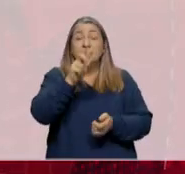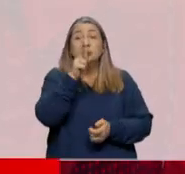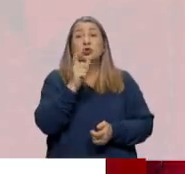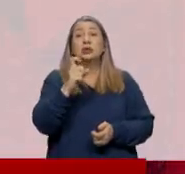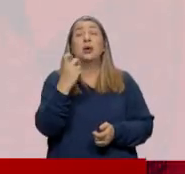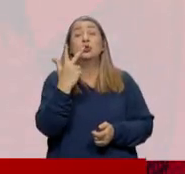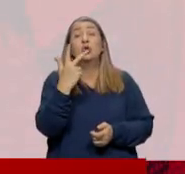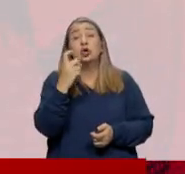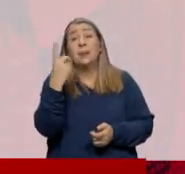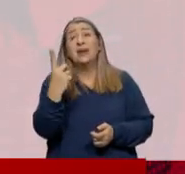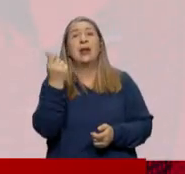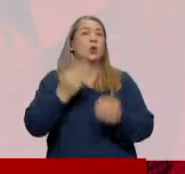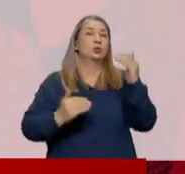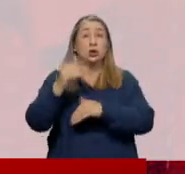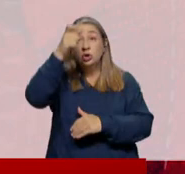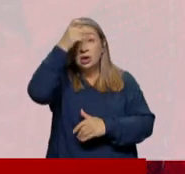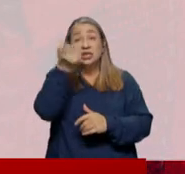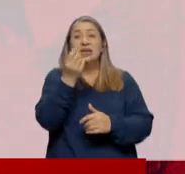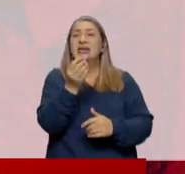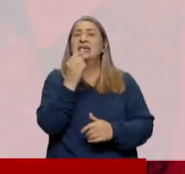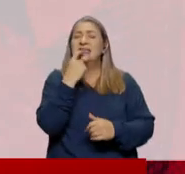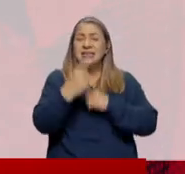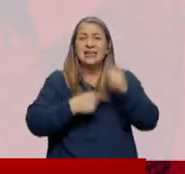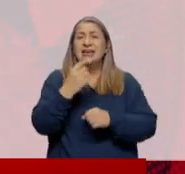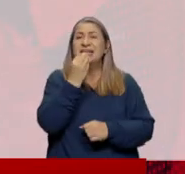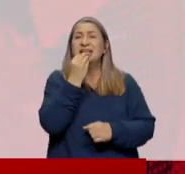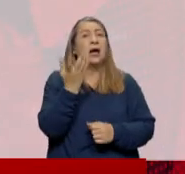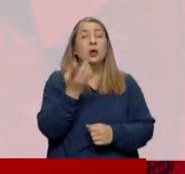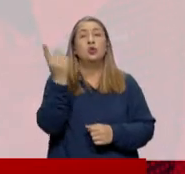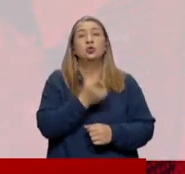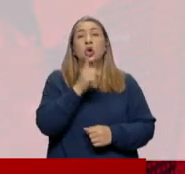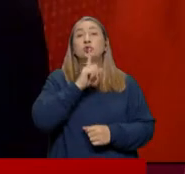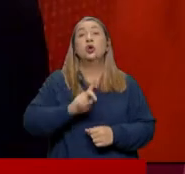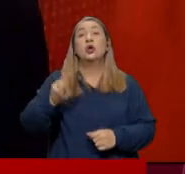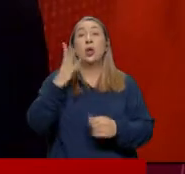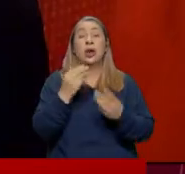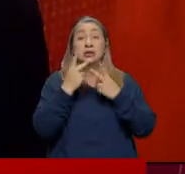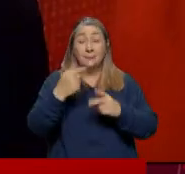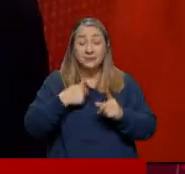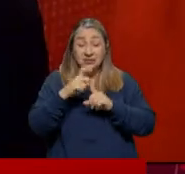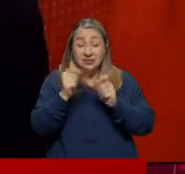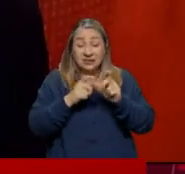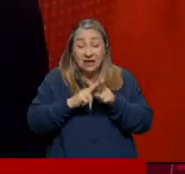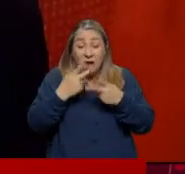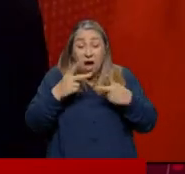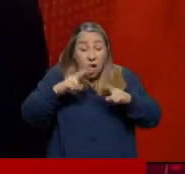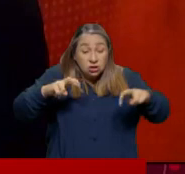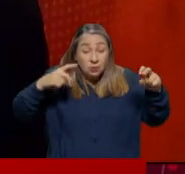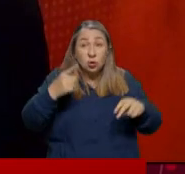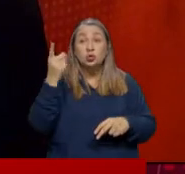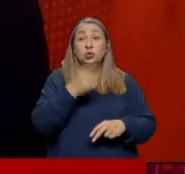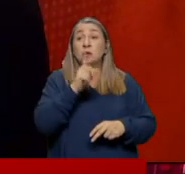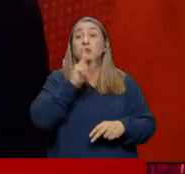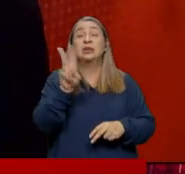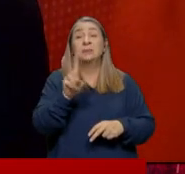6391 liraya yükseldi Turkish yıllık gıda enflasyonu ysa yüzde 117 olarak açıkladık araştırmasına göre 100'e